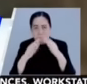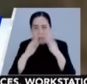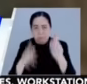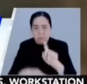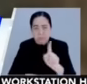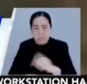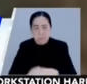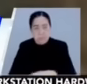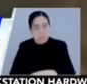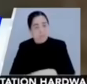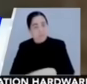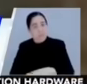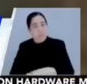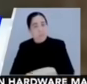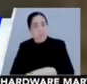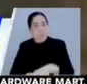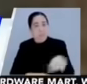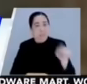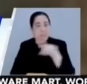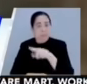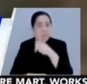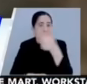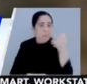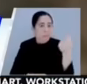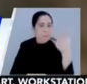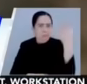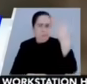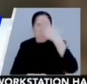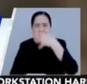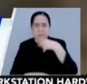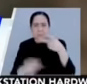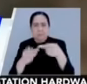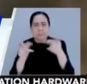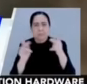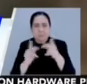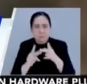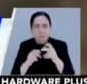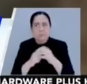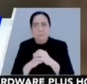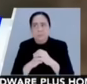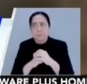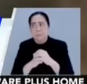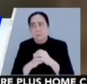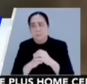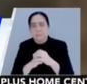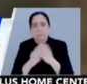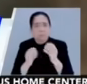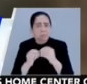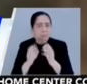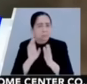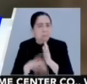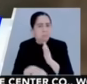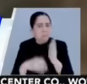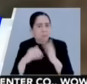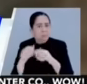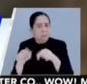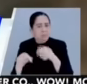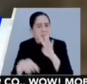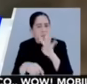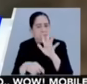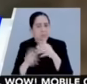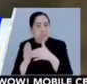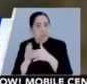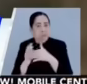Samantalang yung mga ibang magagandang lugar, eh, mas mura pa kaysa rito sa 45,000.